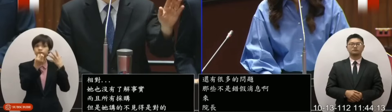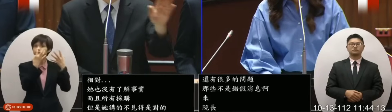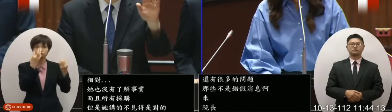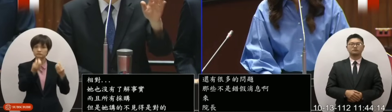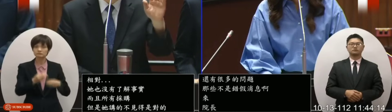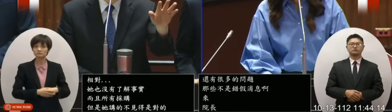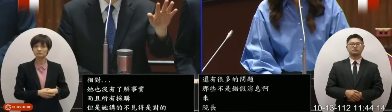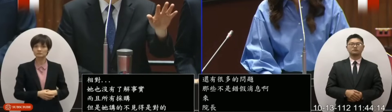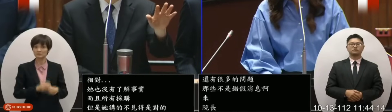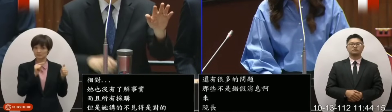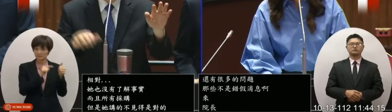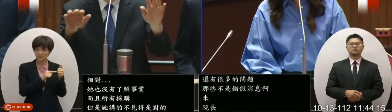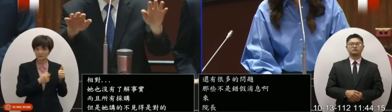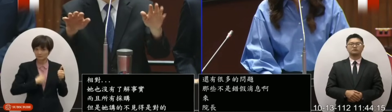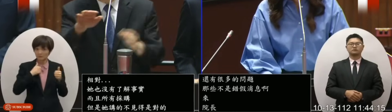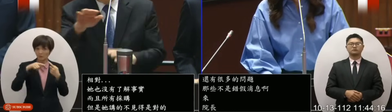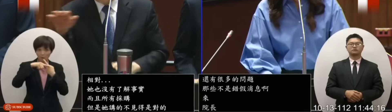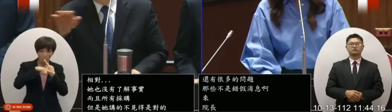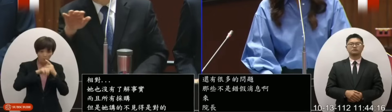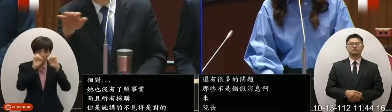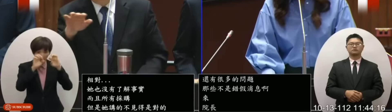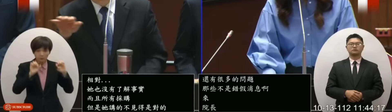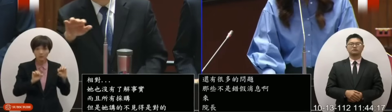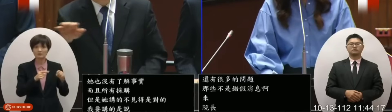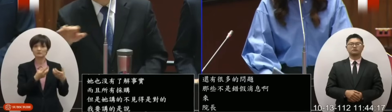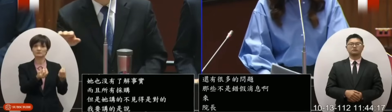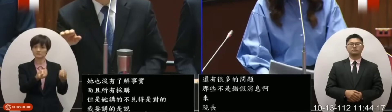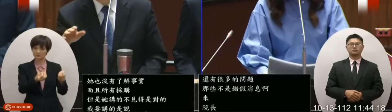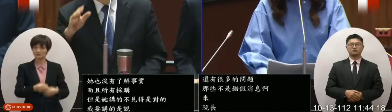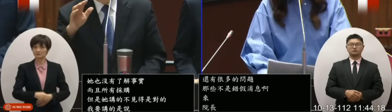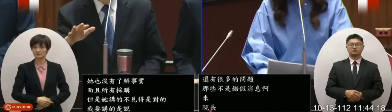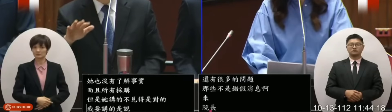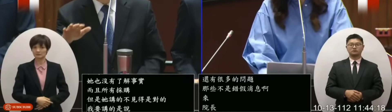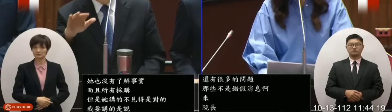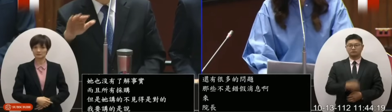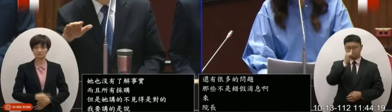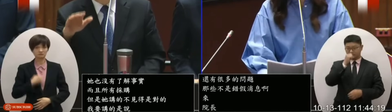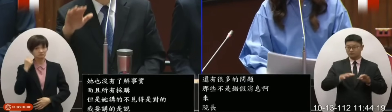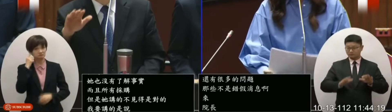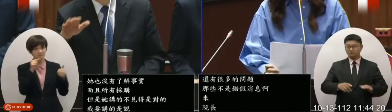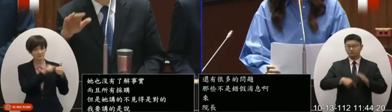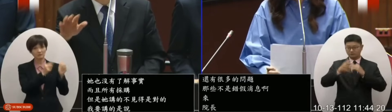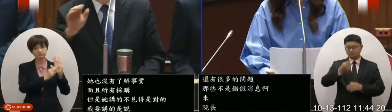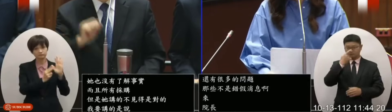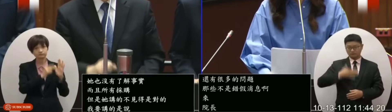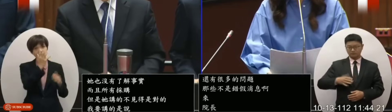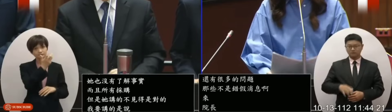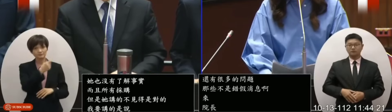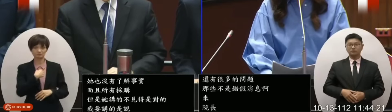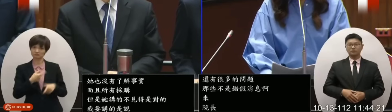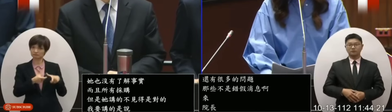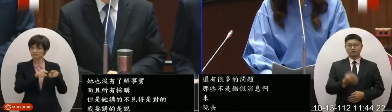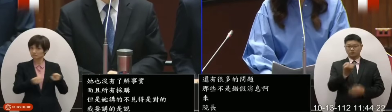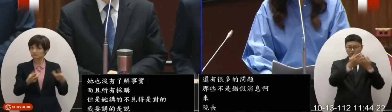且他也不是深入的去明白我们采购的这个机制在哪里。 所以 我觉得他的讲法并不公 平。您对于女大